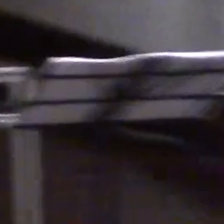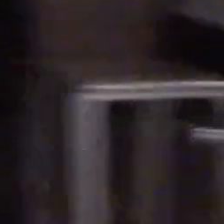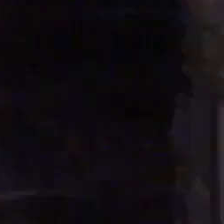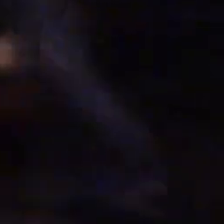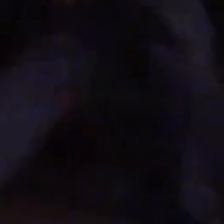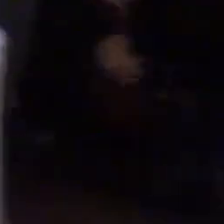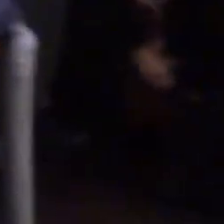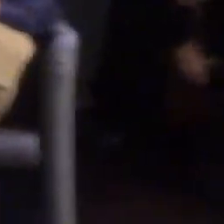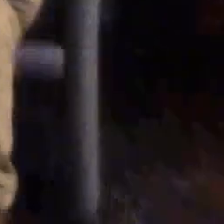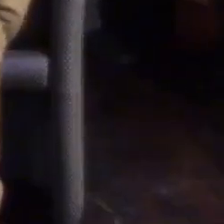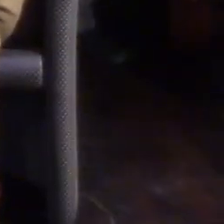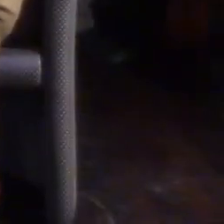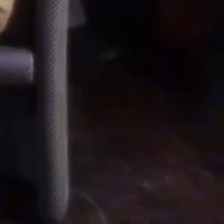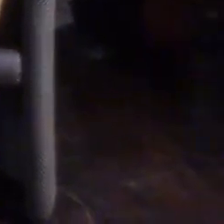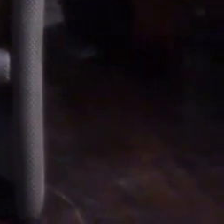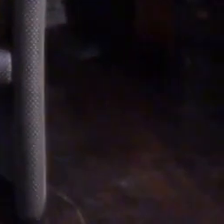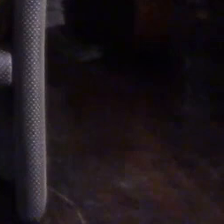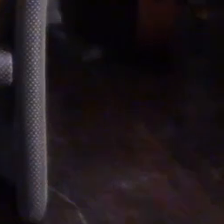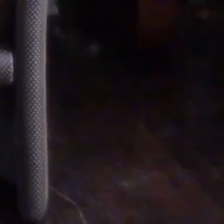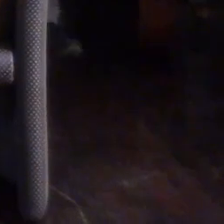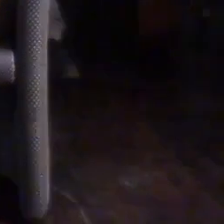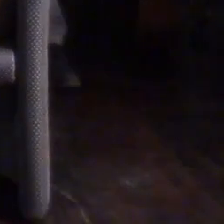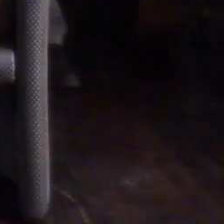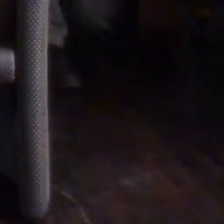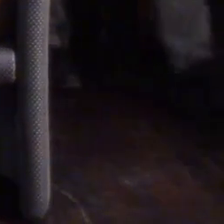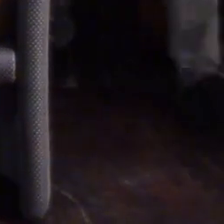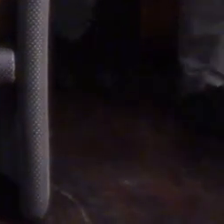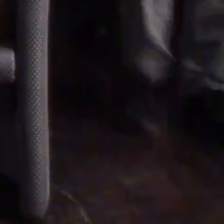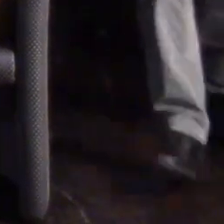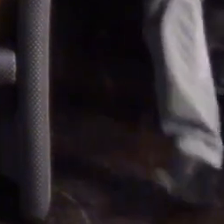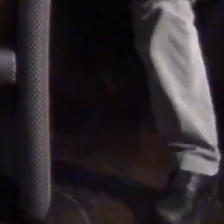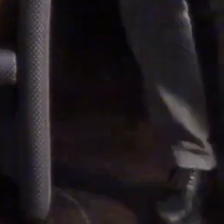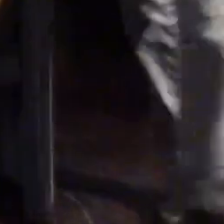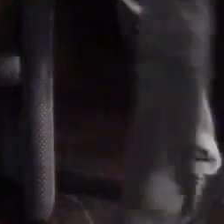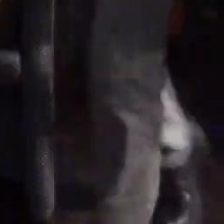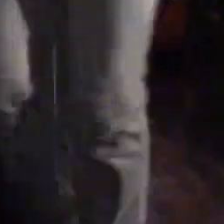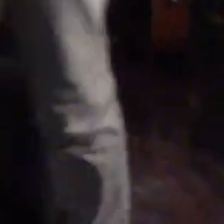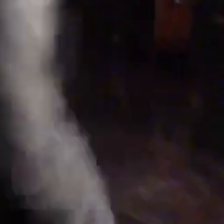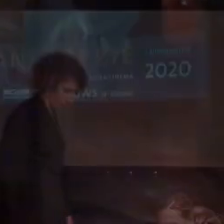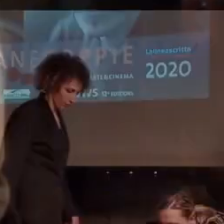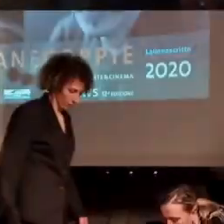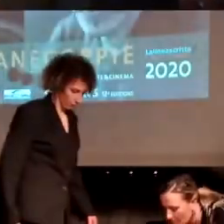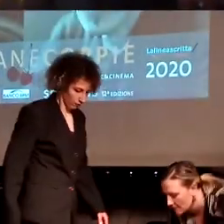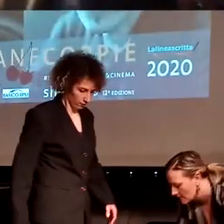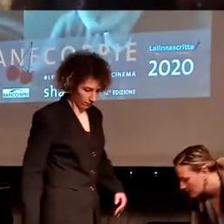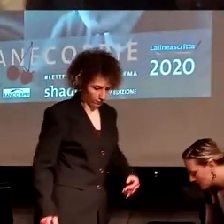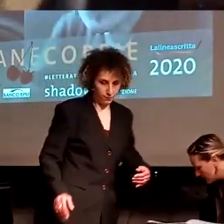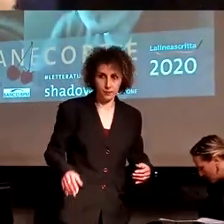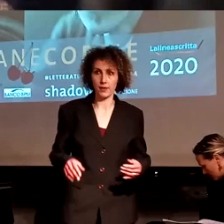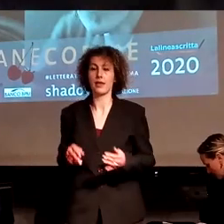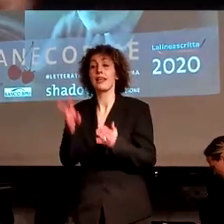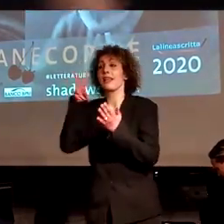inquietanti atmosfere ci portano alla seconda e conclusiva lettura di stevenson di nuovo andrea renzi ultimo giro